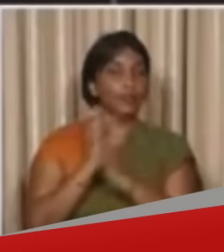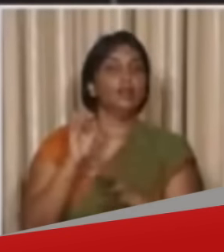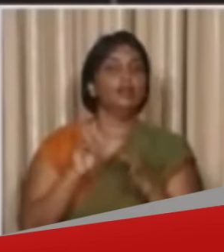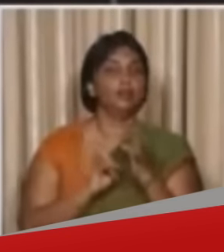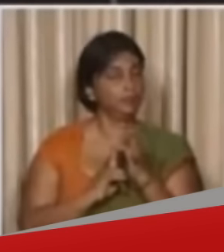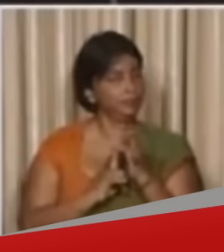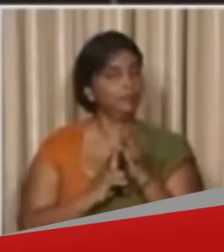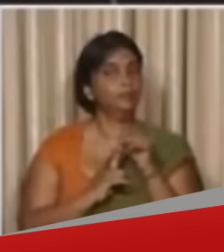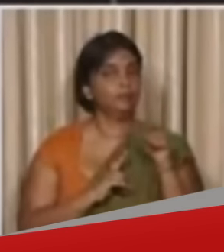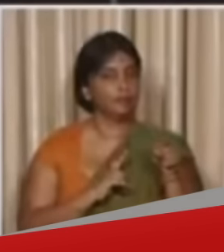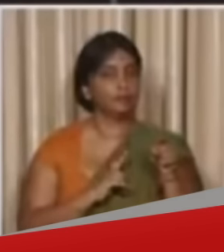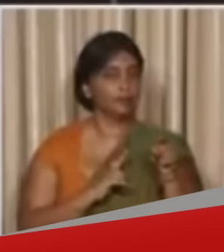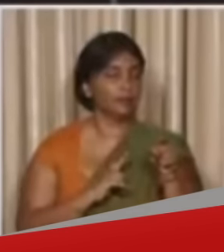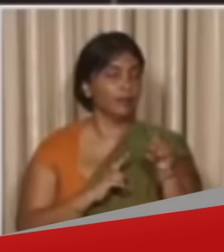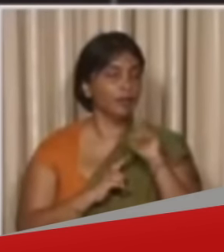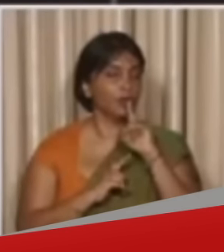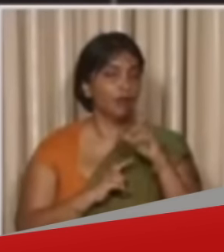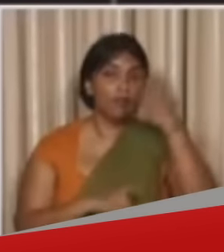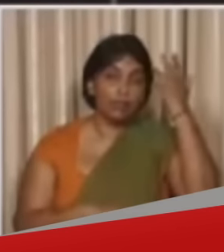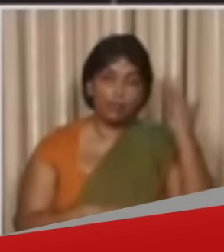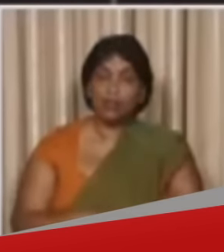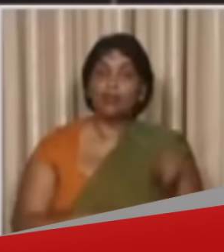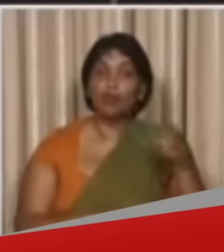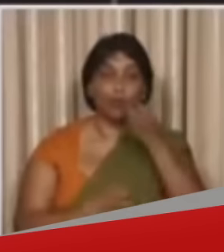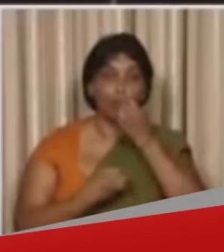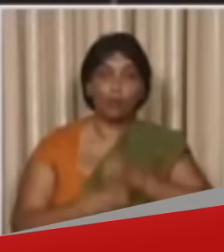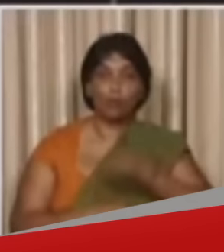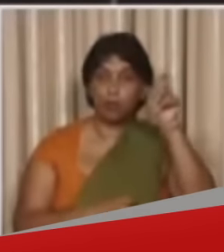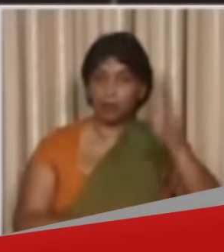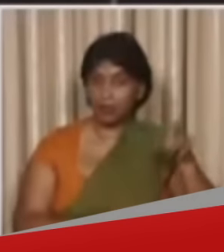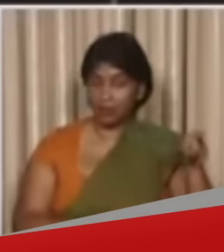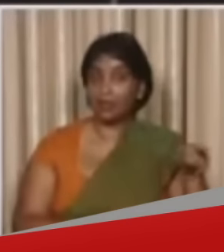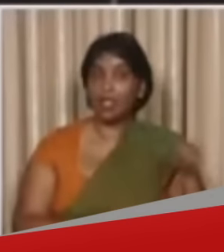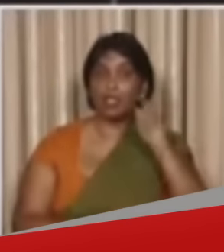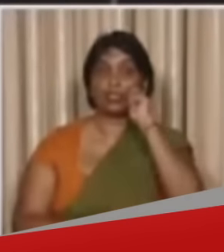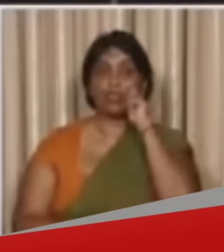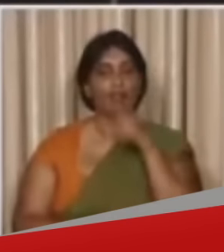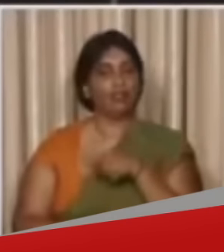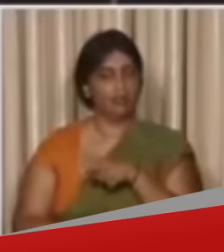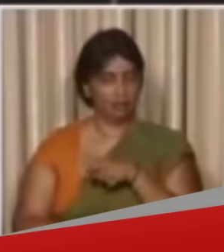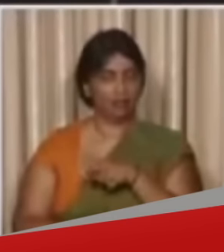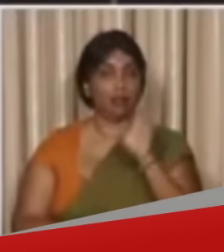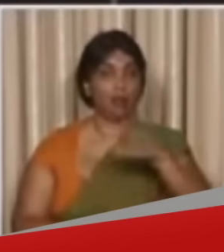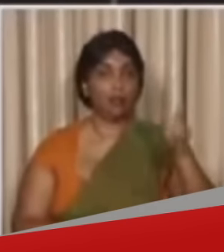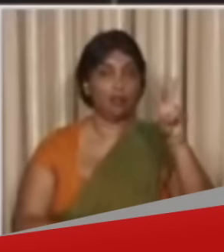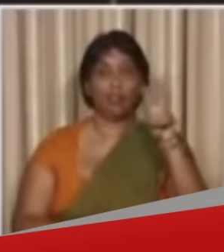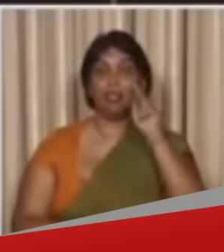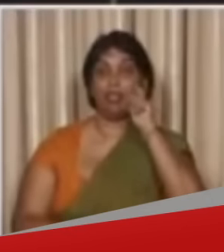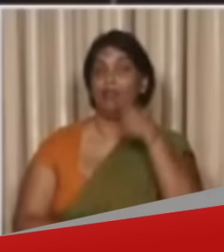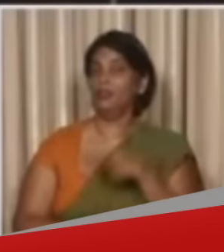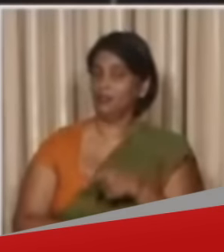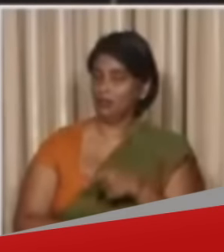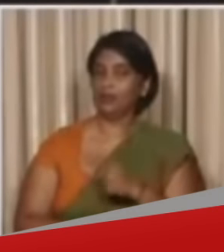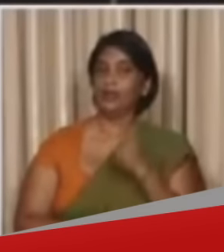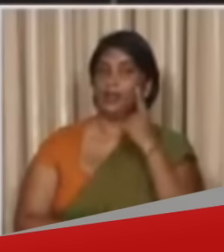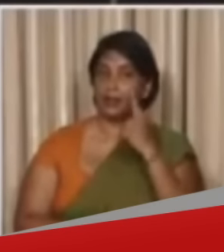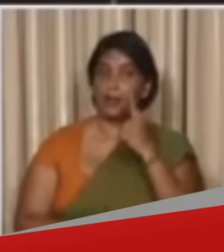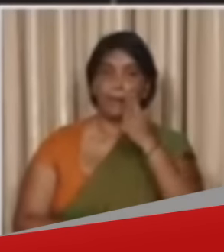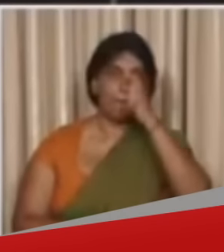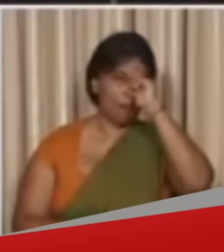ජාතික ලැයිස්තු මන්ත්‍රී කියන්නේ මරාගෙන මැරෙන බෝම්බ කාර්යයේ තාත්තා දෙන්නෙක්ගේ, එක්කෙනෙක්